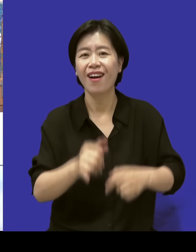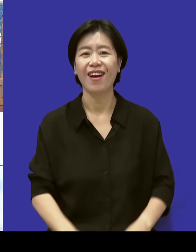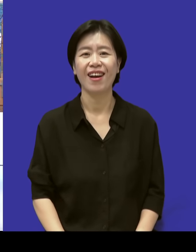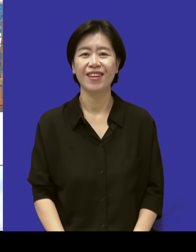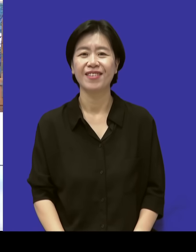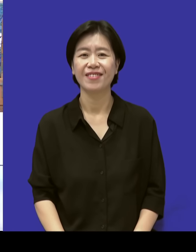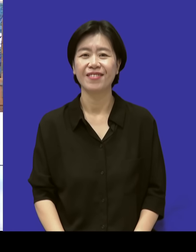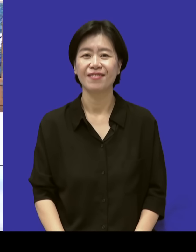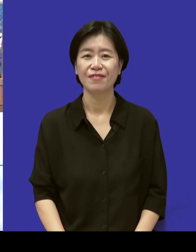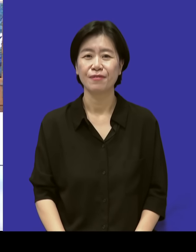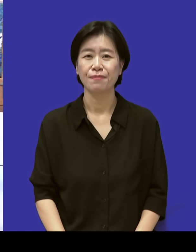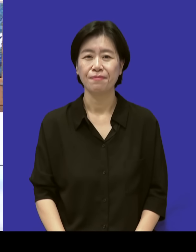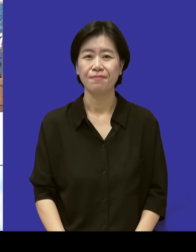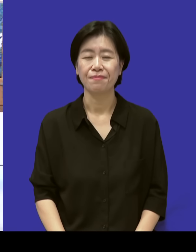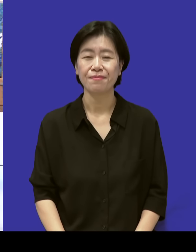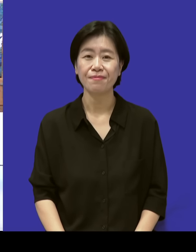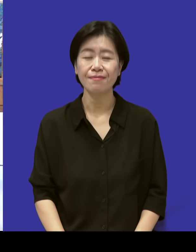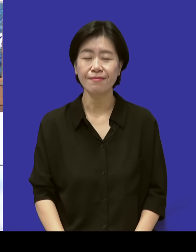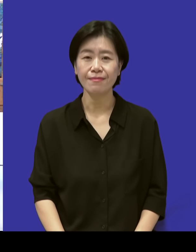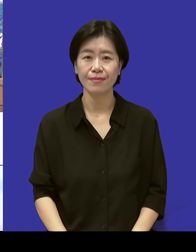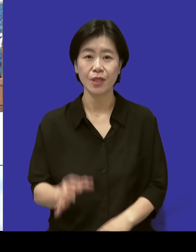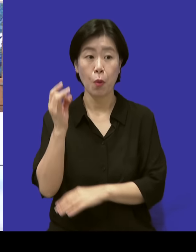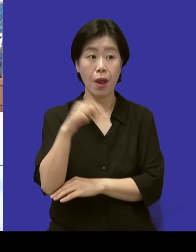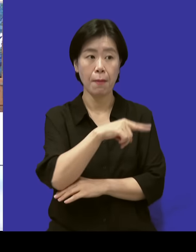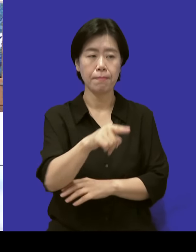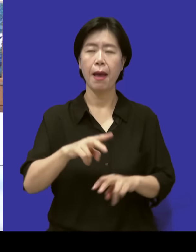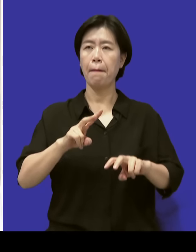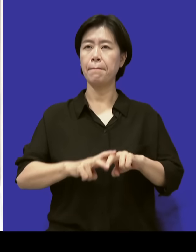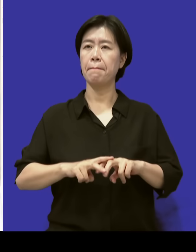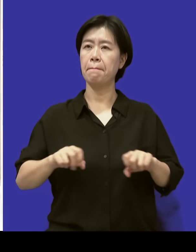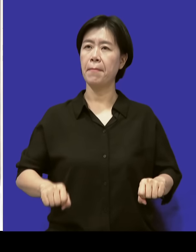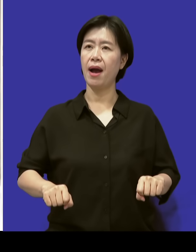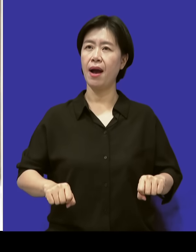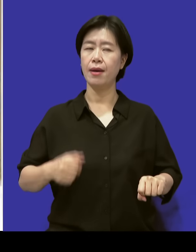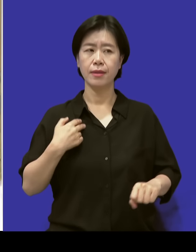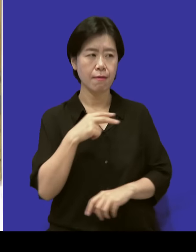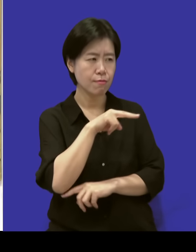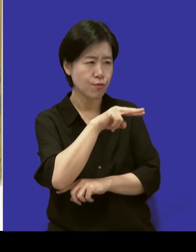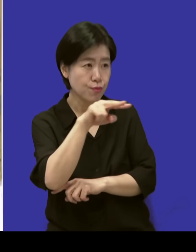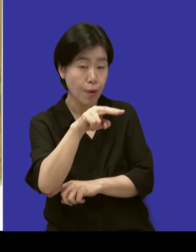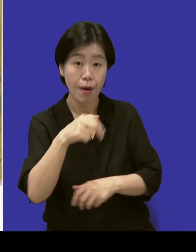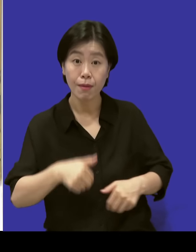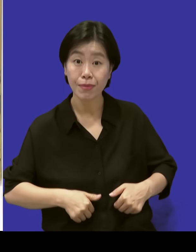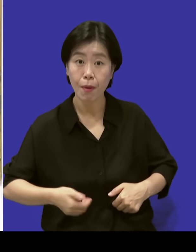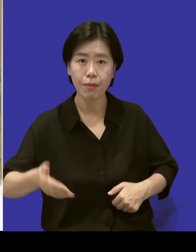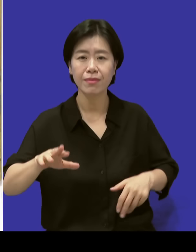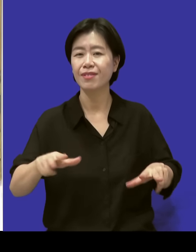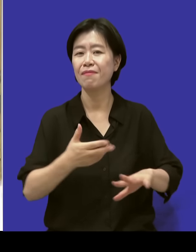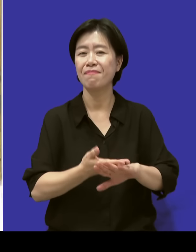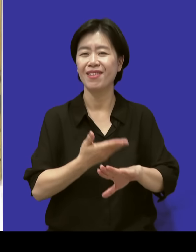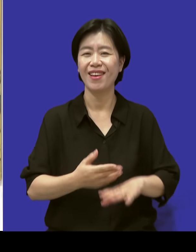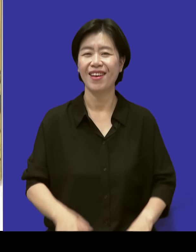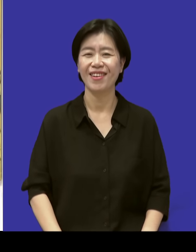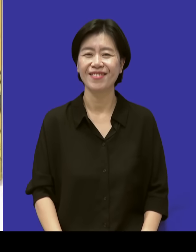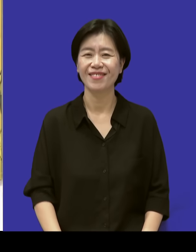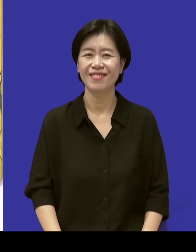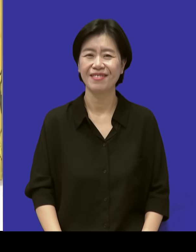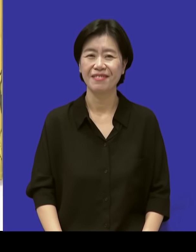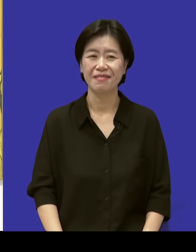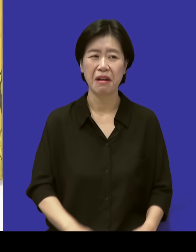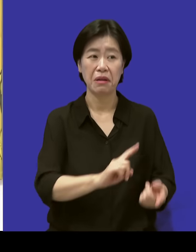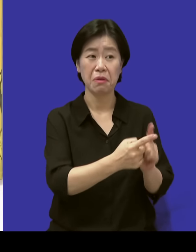이렇게 하고 있거든요. 왔다 하면 다 이렇게 초록자 매달려서 저를 보고. 봐요. 예. 멋있으시다고 막 이렇게 하는 애도 있고 야, 1라운드에 탈락했대 1라운드